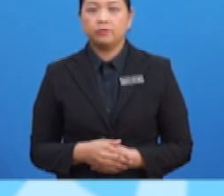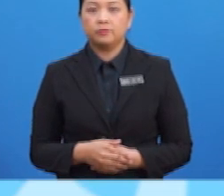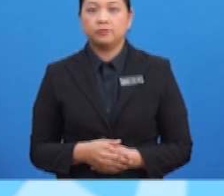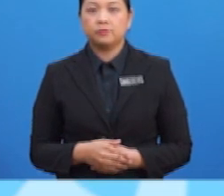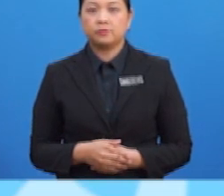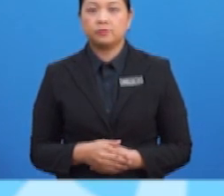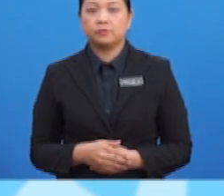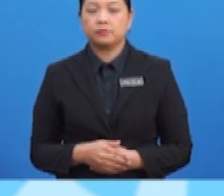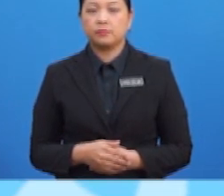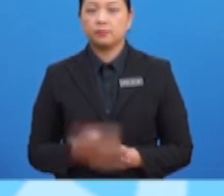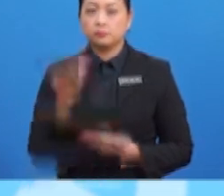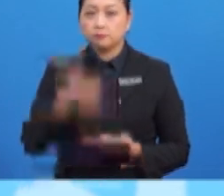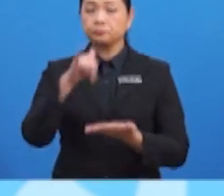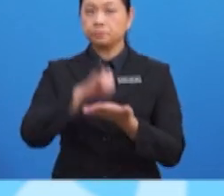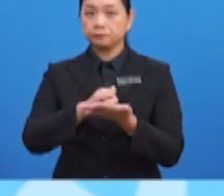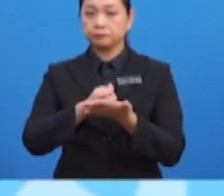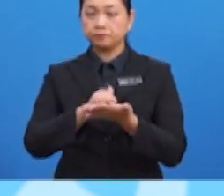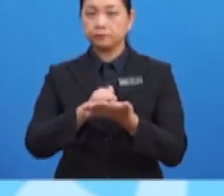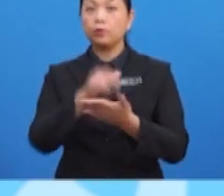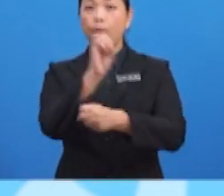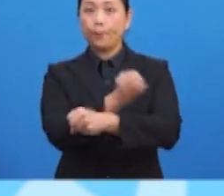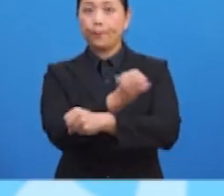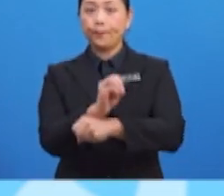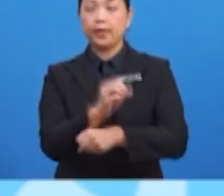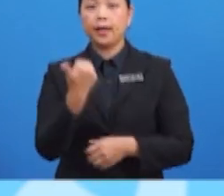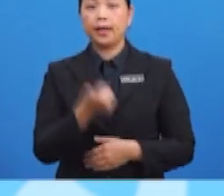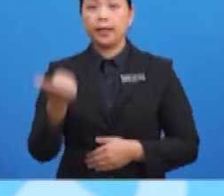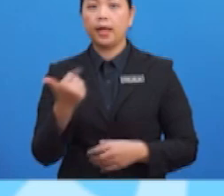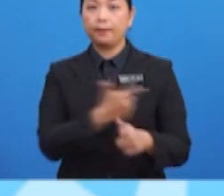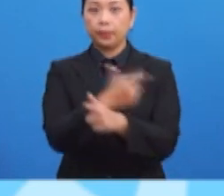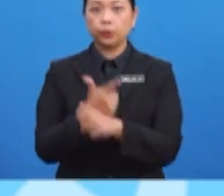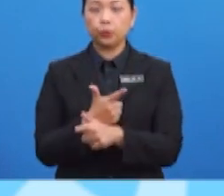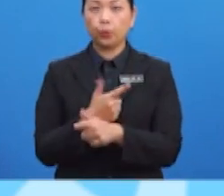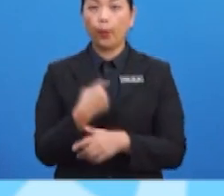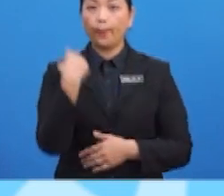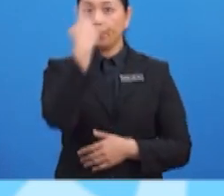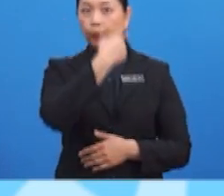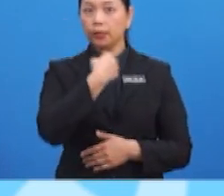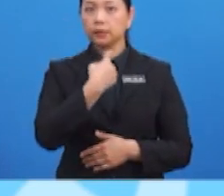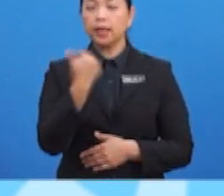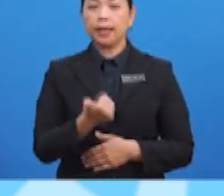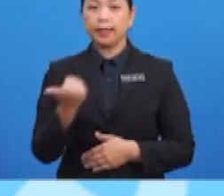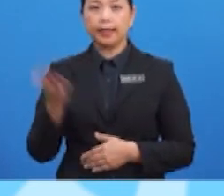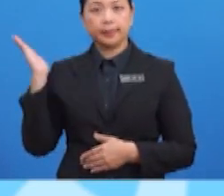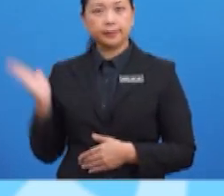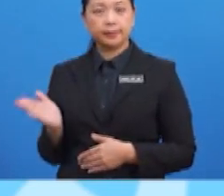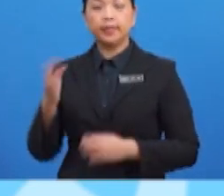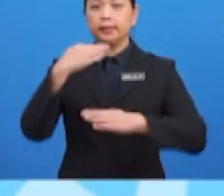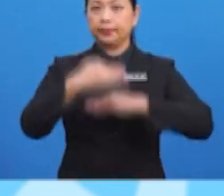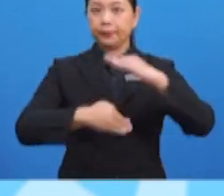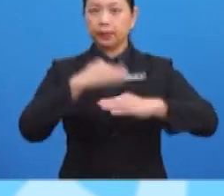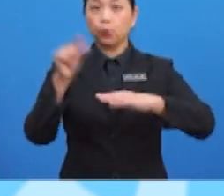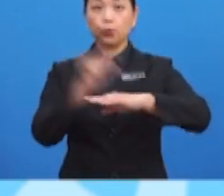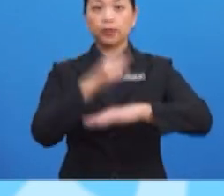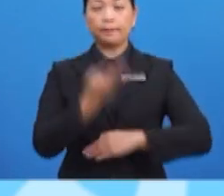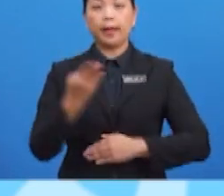Seterusnya, operasi alat pelindung muka. Alat ini dibina menggunakan